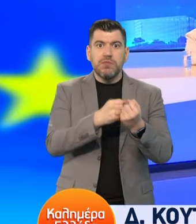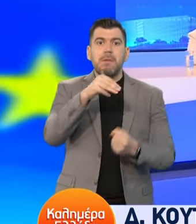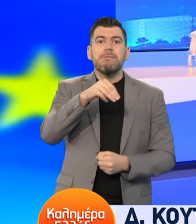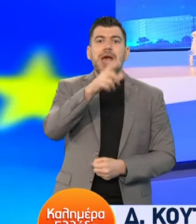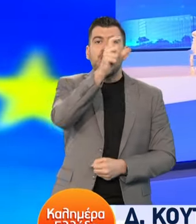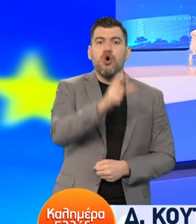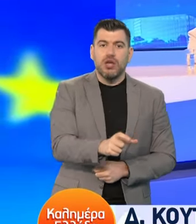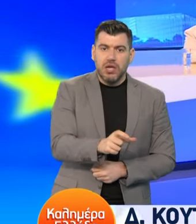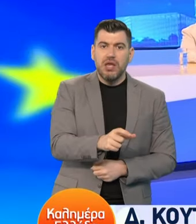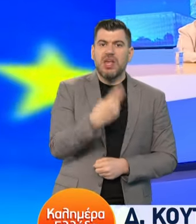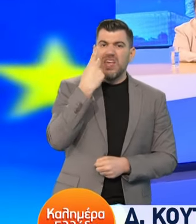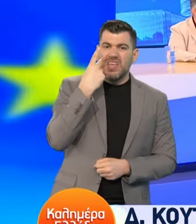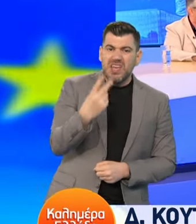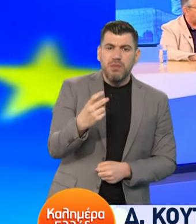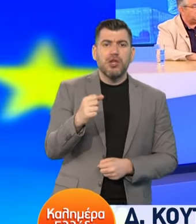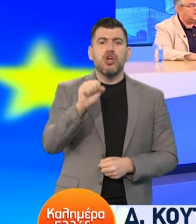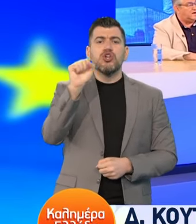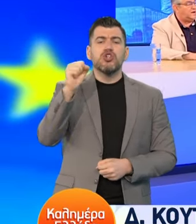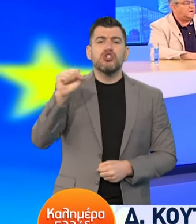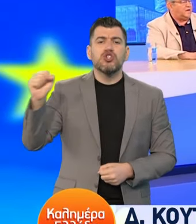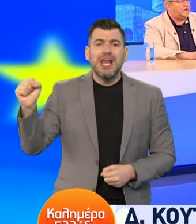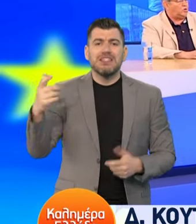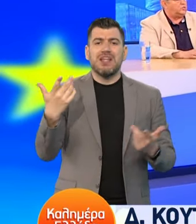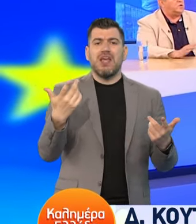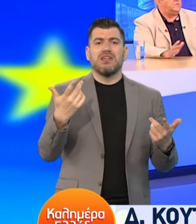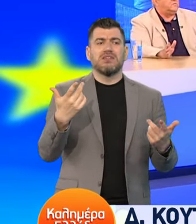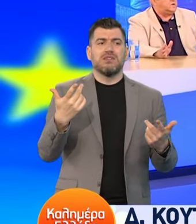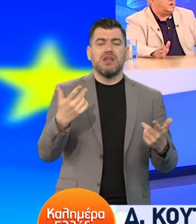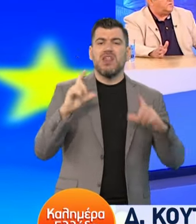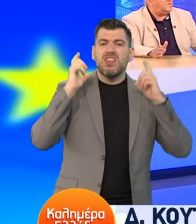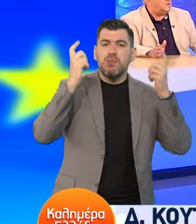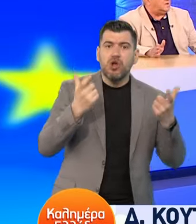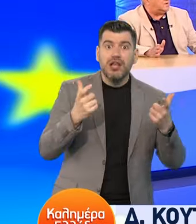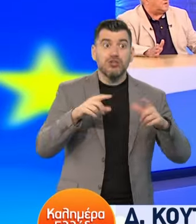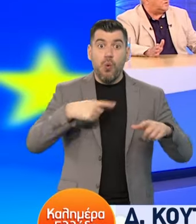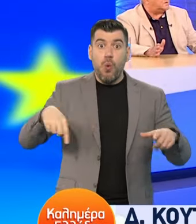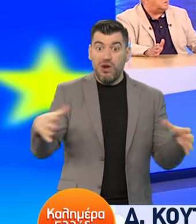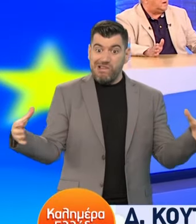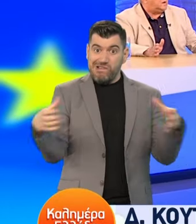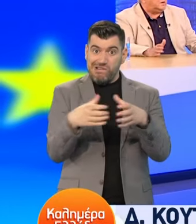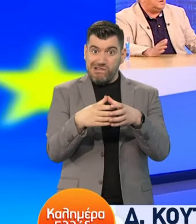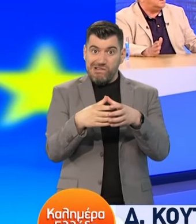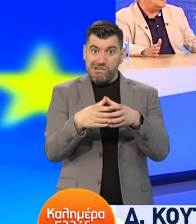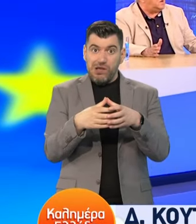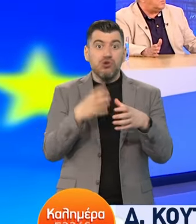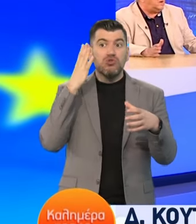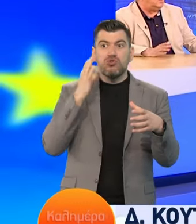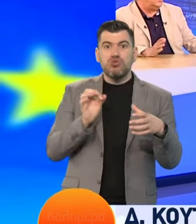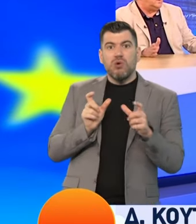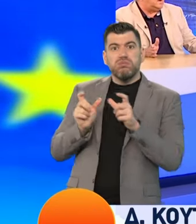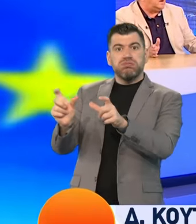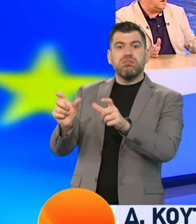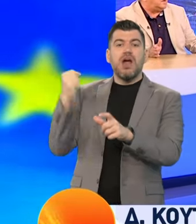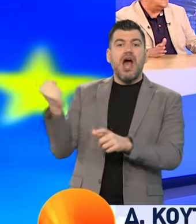φιλελεύθερους, σοσιαλδημοκράτες, αριστερούς εκεί στην Ιταλία να ενώνουν για να μην βγει η ακροδεξιά. Ή στη Λεπέν,